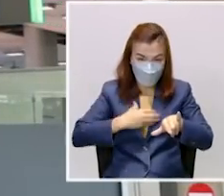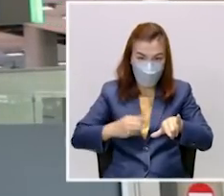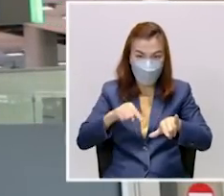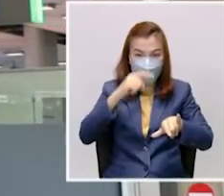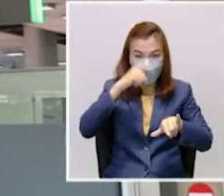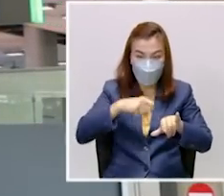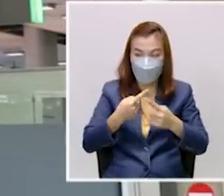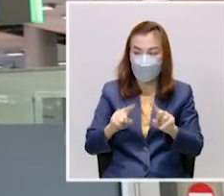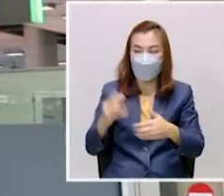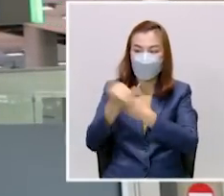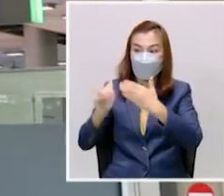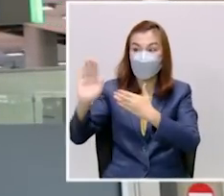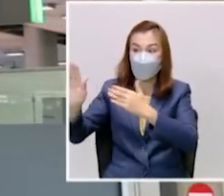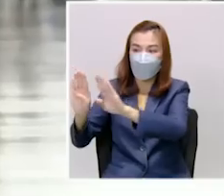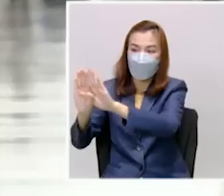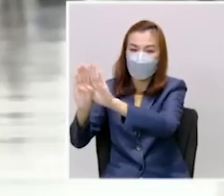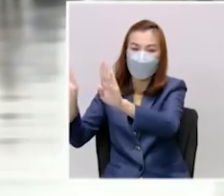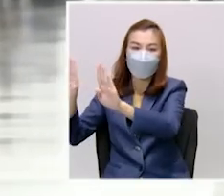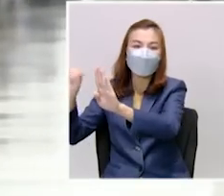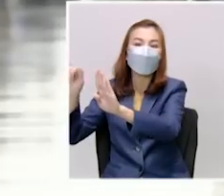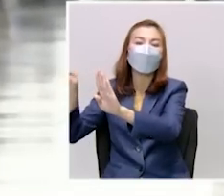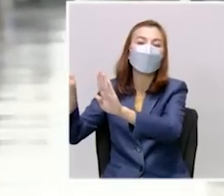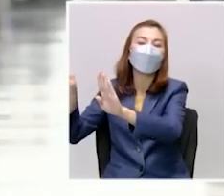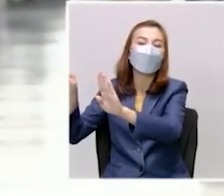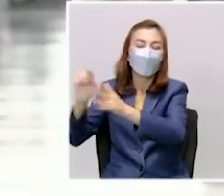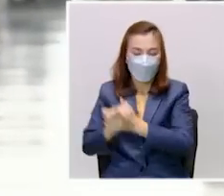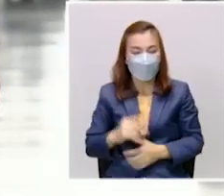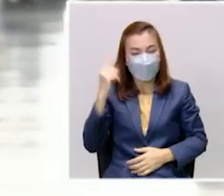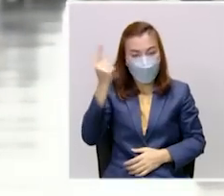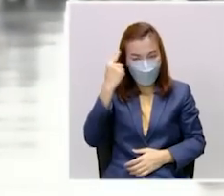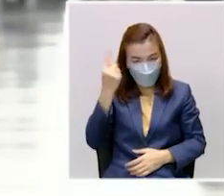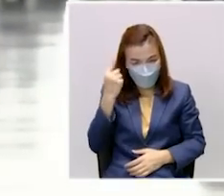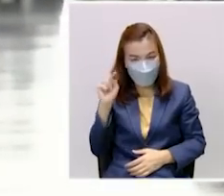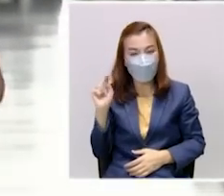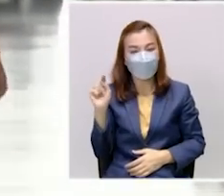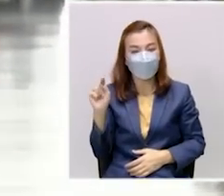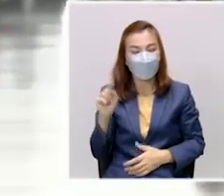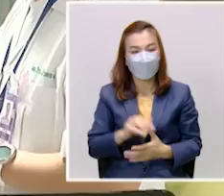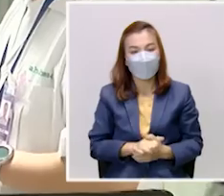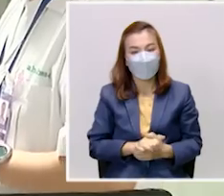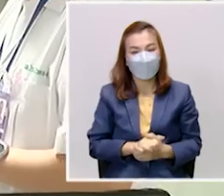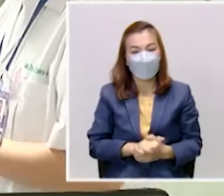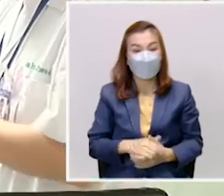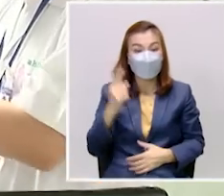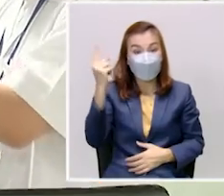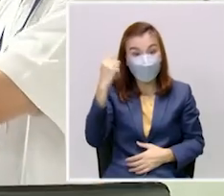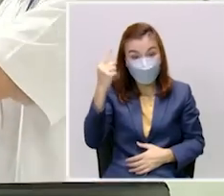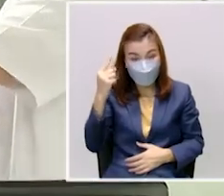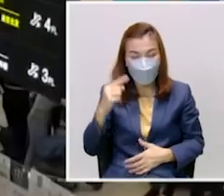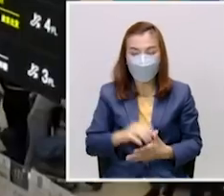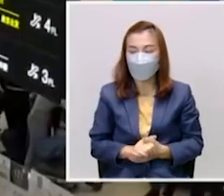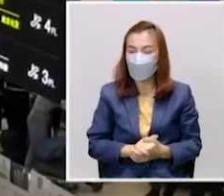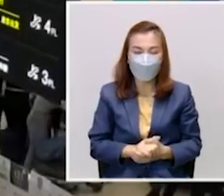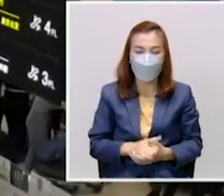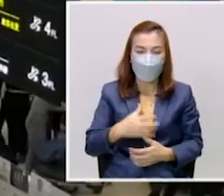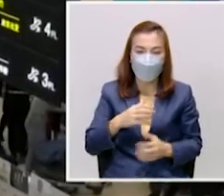เนี่ยอันนี้คือจะตัวเลขนักท่องเที่ยวเนี่ยก็จะไม่กลับมาให้สู่ตัวเลขที่เ